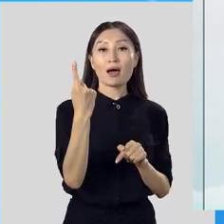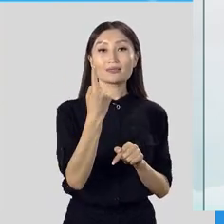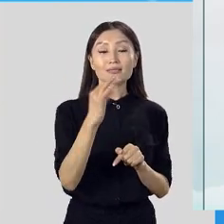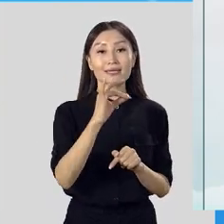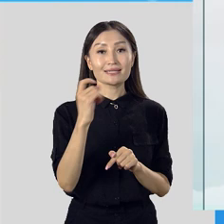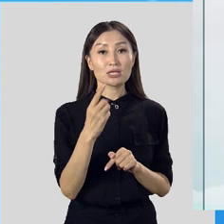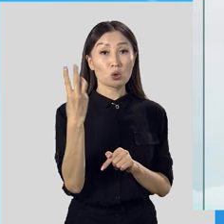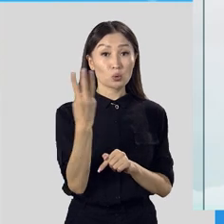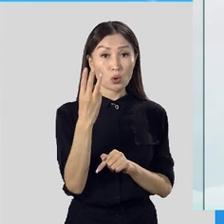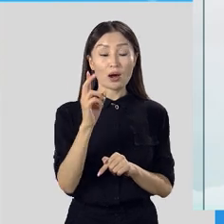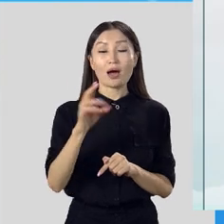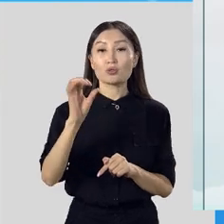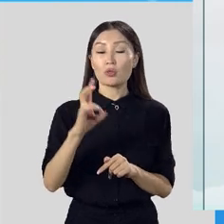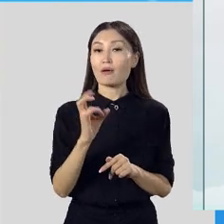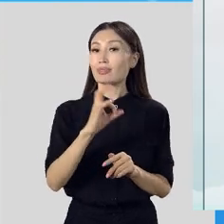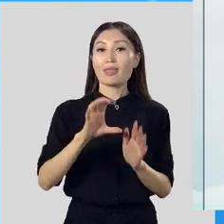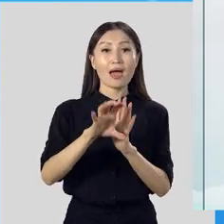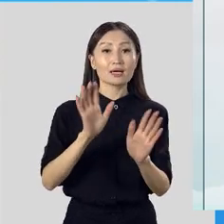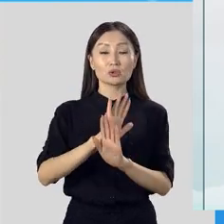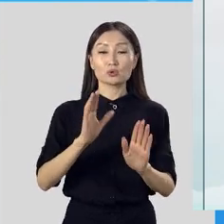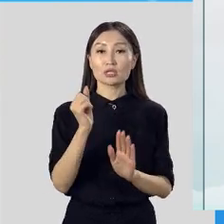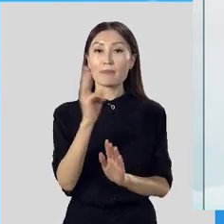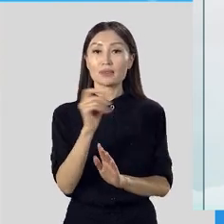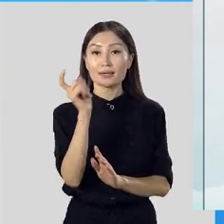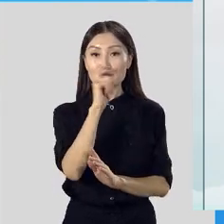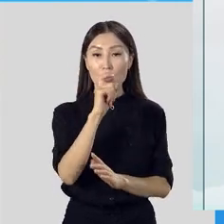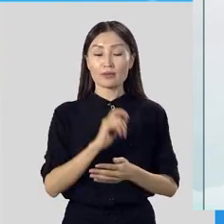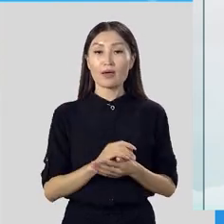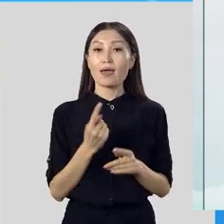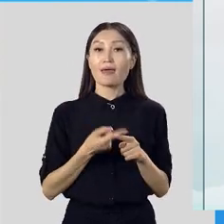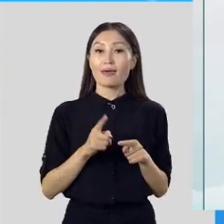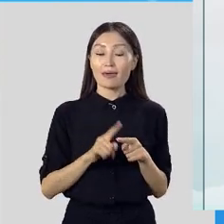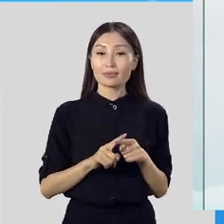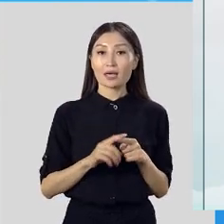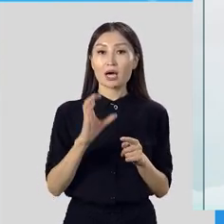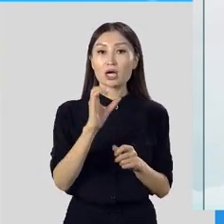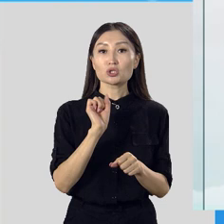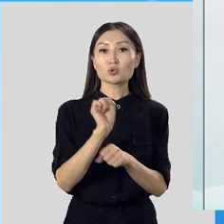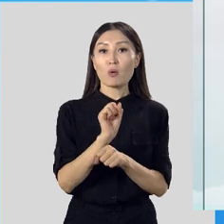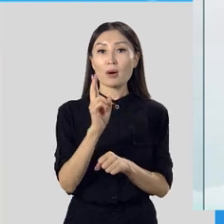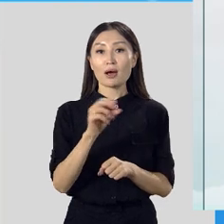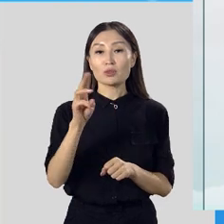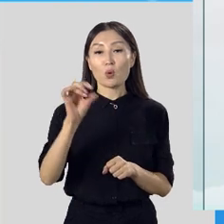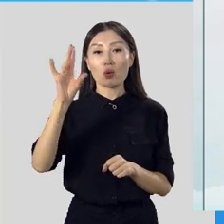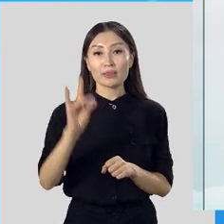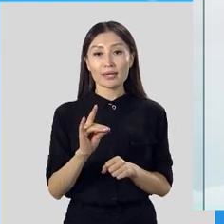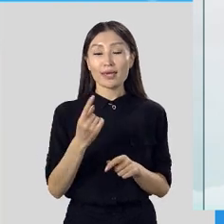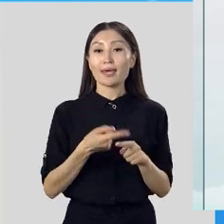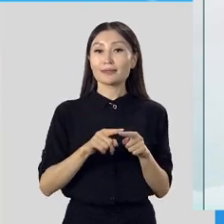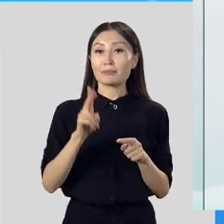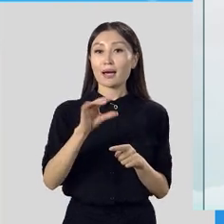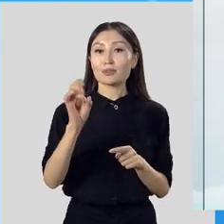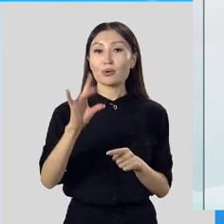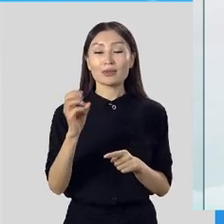трех кодонов, не кодирующих аминокислоты. Это стоп-кодоны. С этими